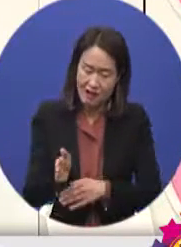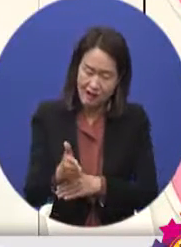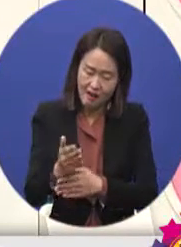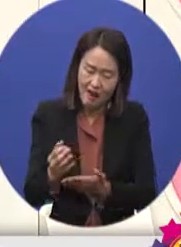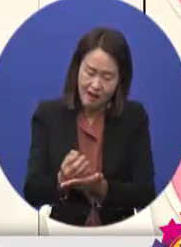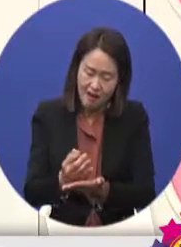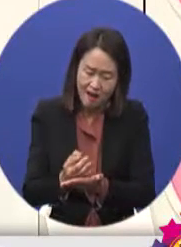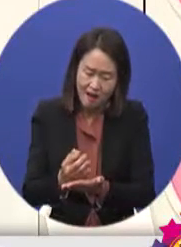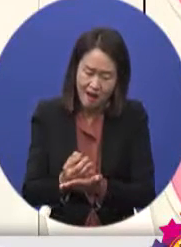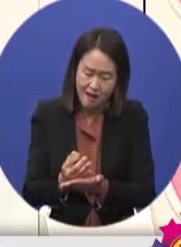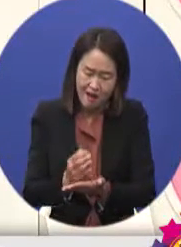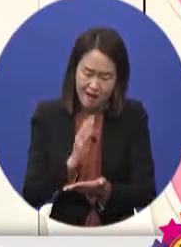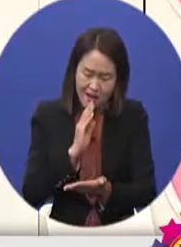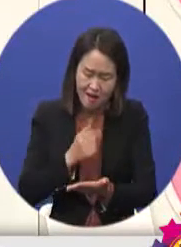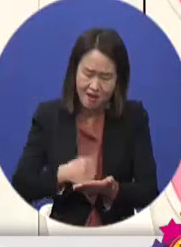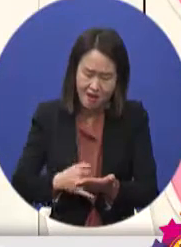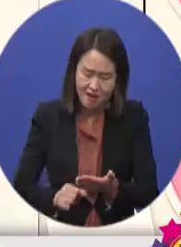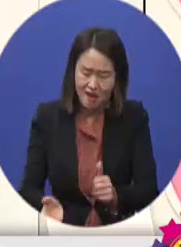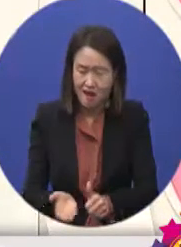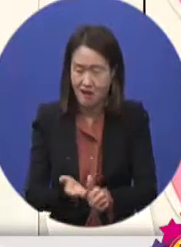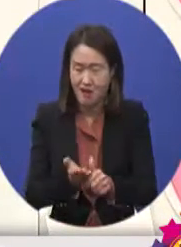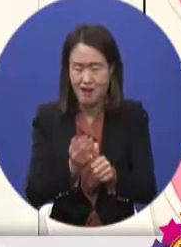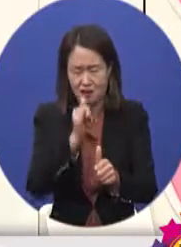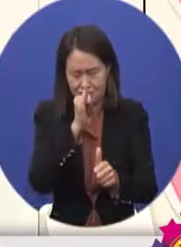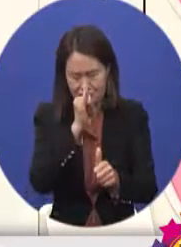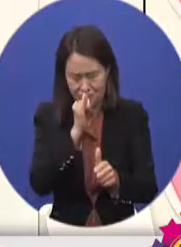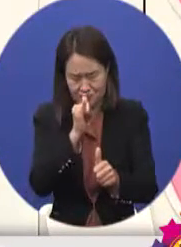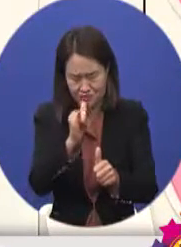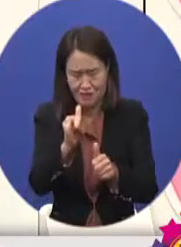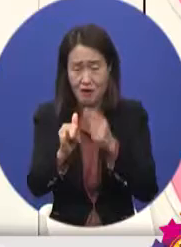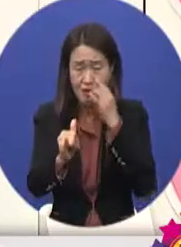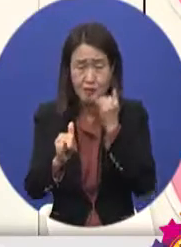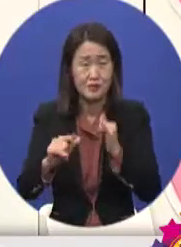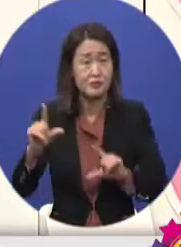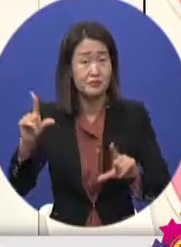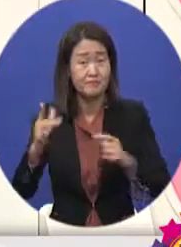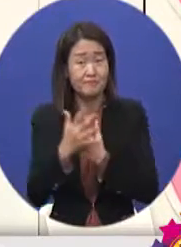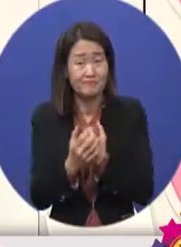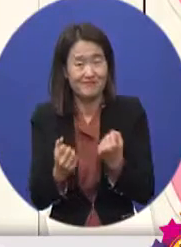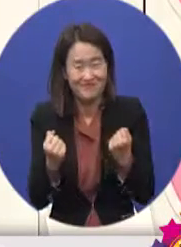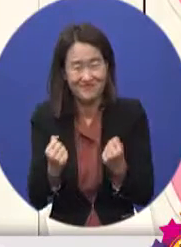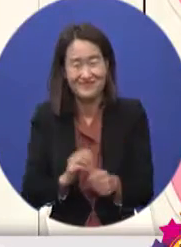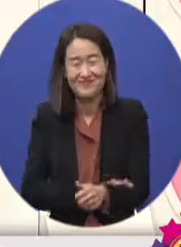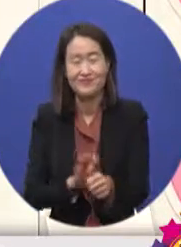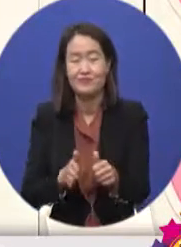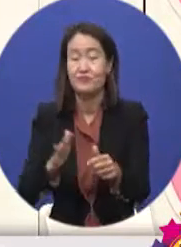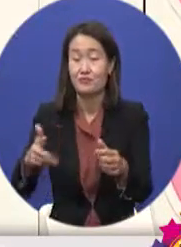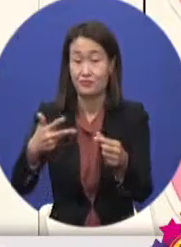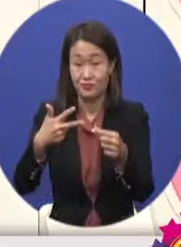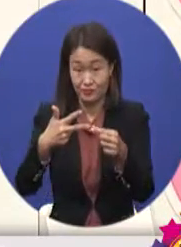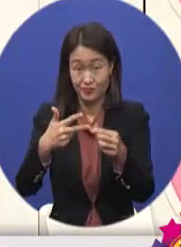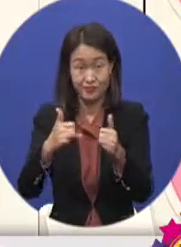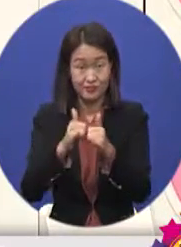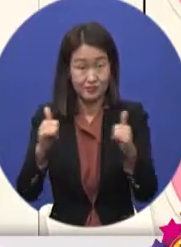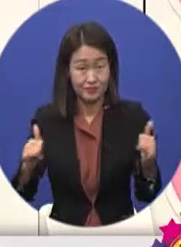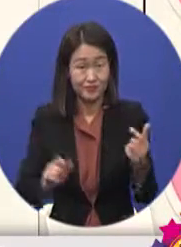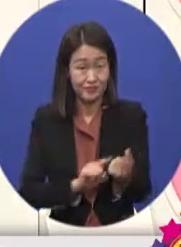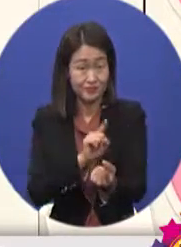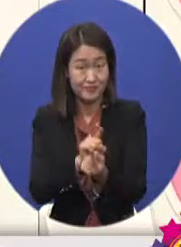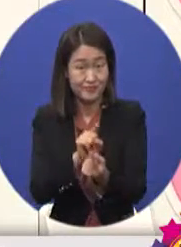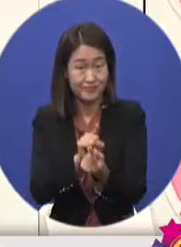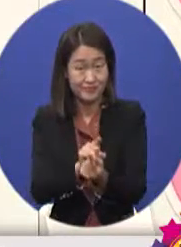자식들 키워서 훌륭한 어머니 자리 지키고 계십니다. 건강하십시오. 자, 7번째 손님